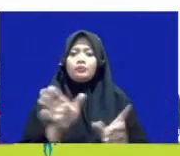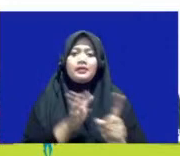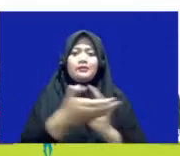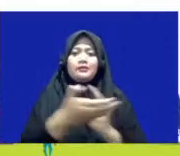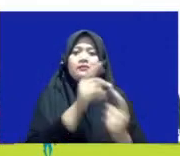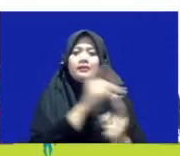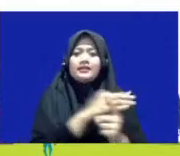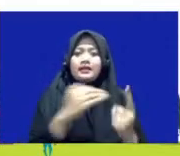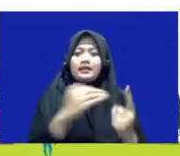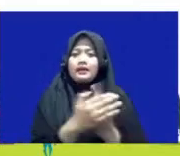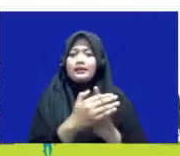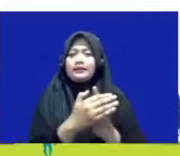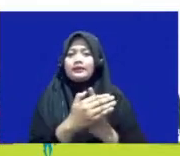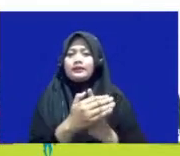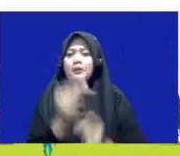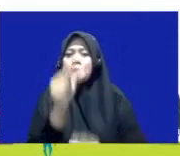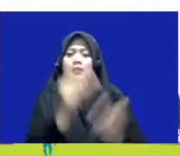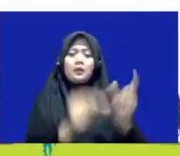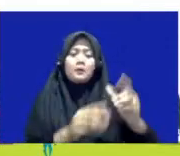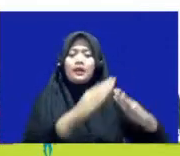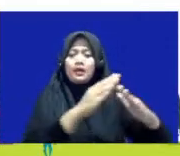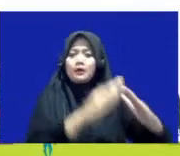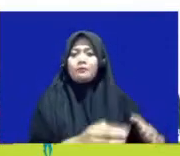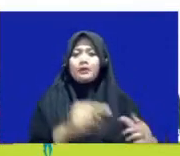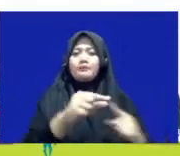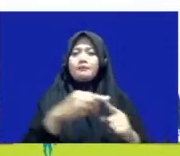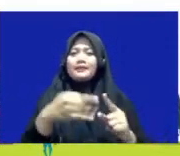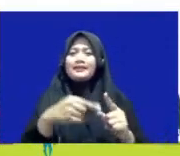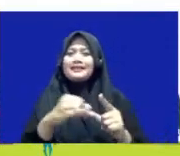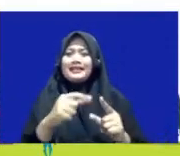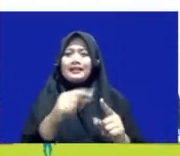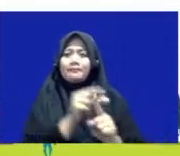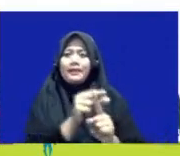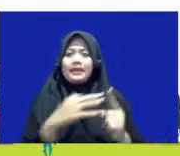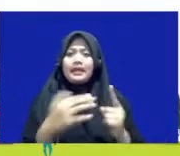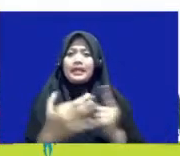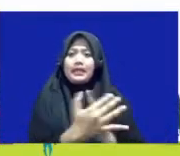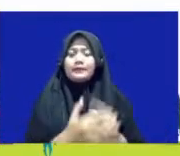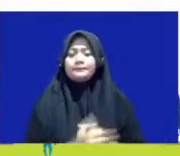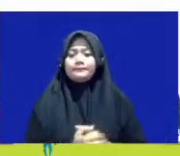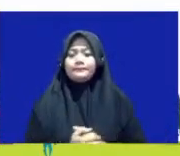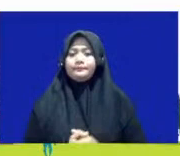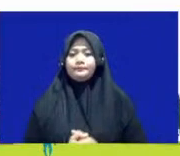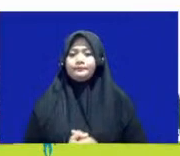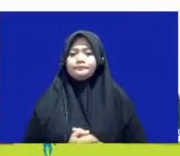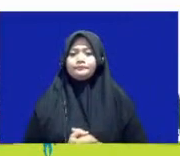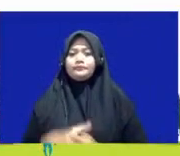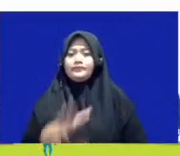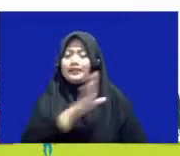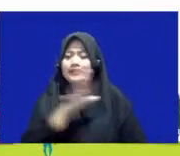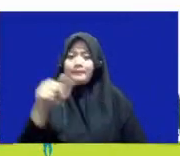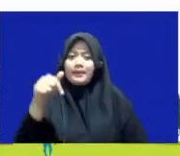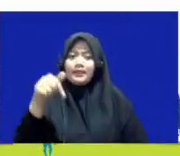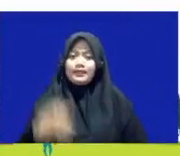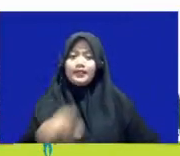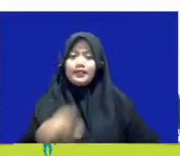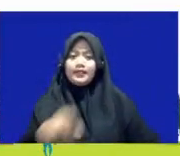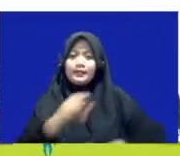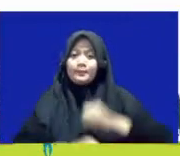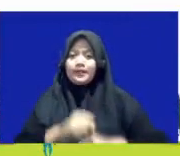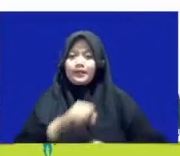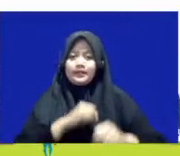dari ancaman bencana tsunami dan abrasi. Selama ini, upaya-upaya tersebut